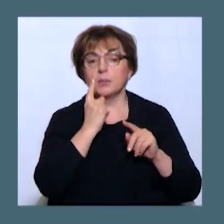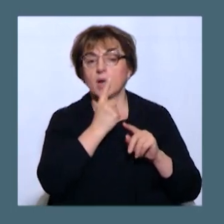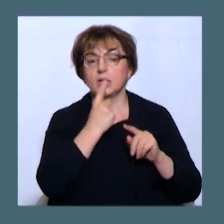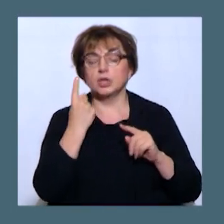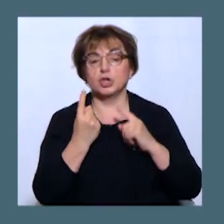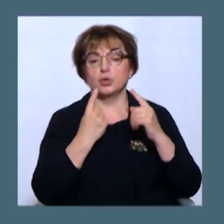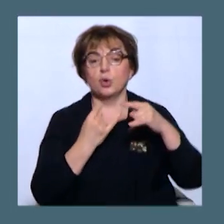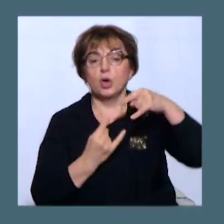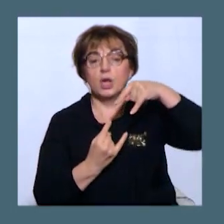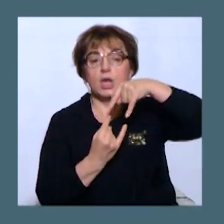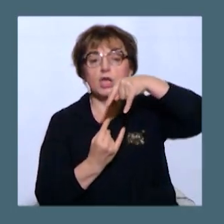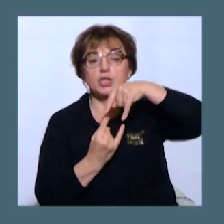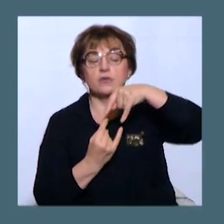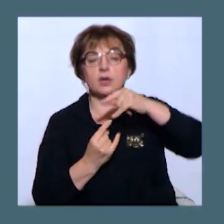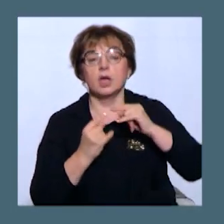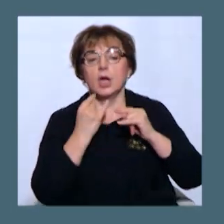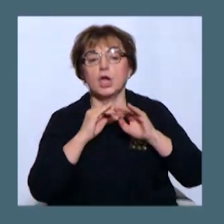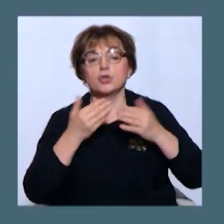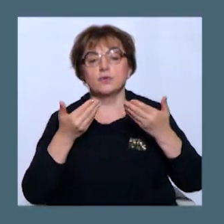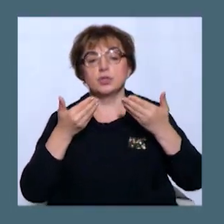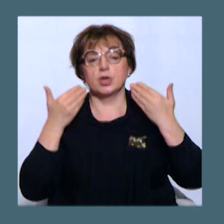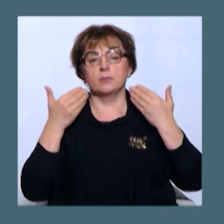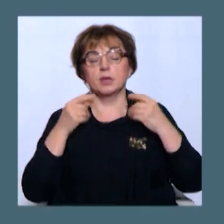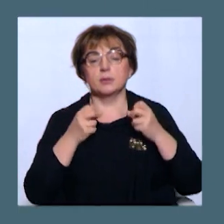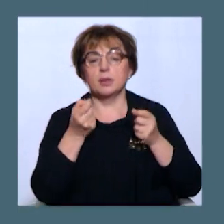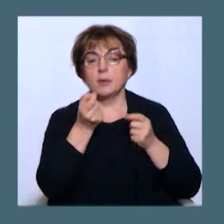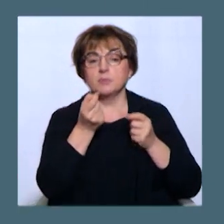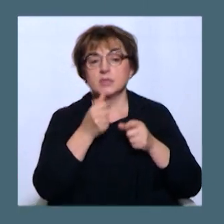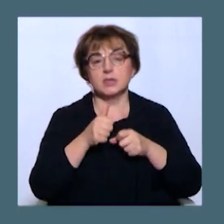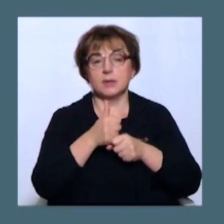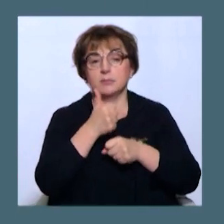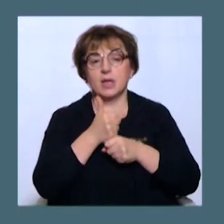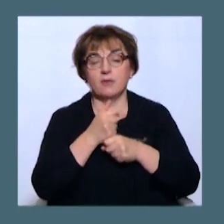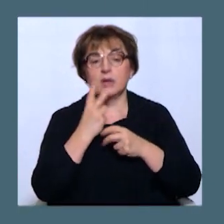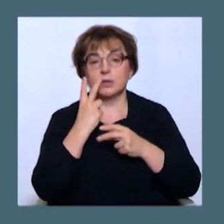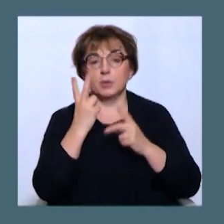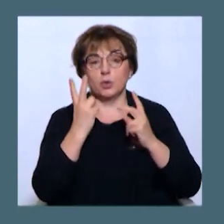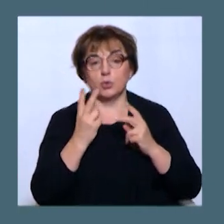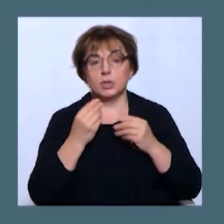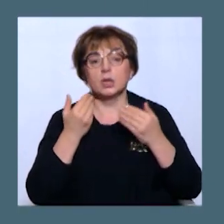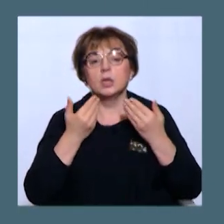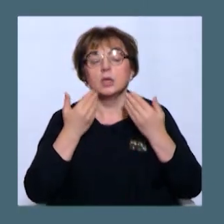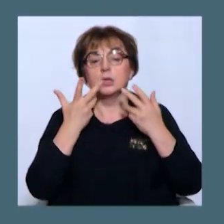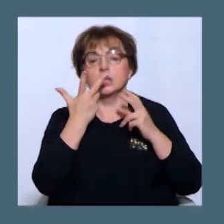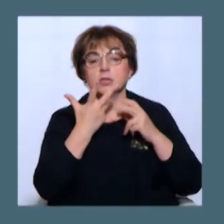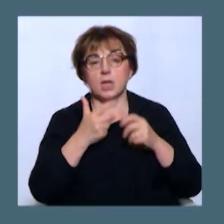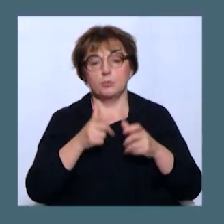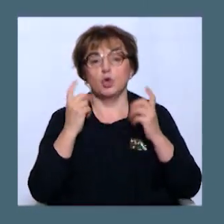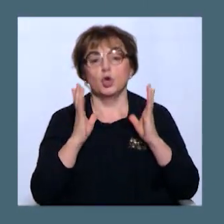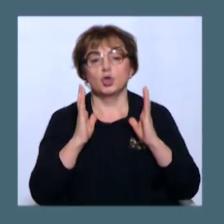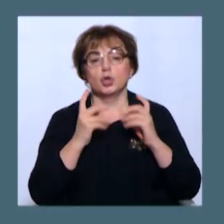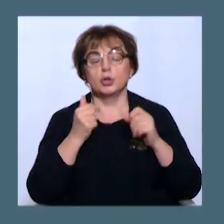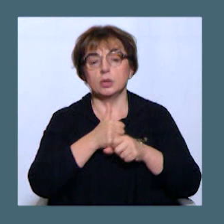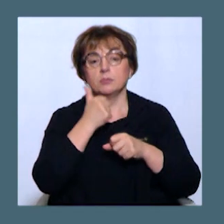თითო ეშვი. ეშვის შემდეგ მოდის მცირე ძირითადი კბილი 2 და შემდეგ 3 დიდი ძირითადი